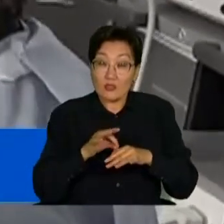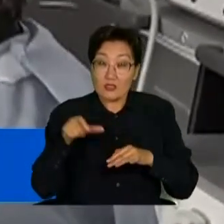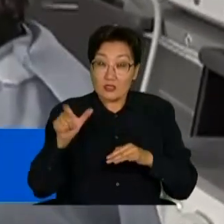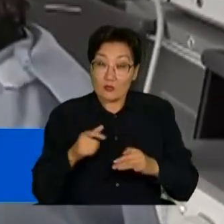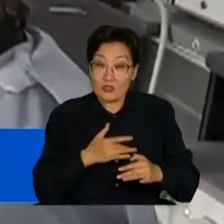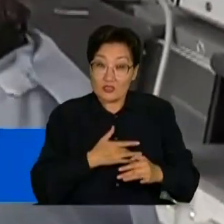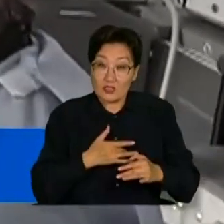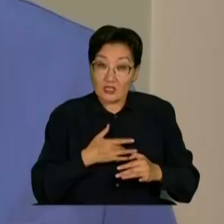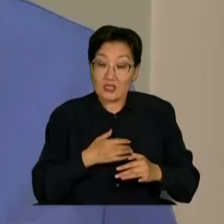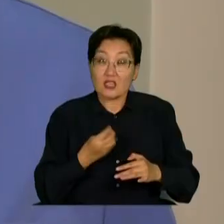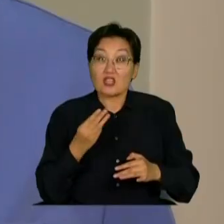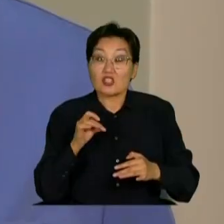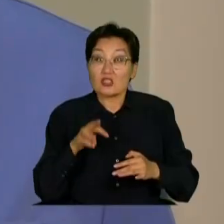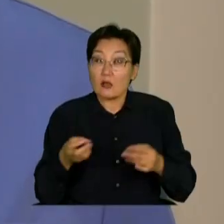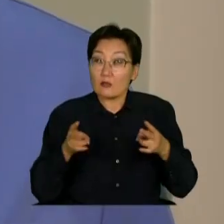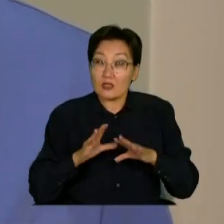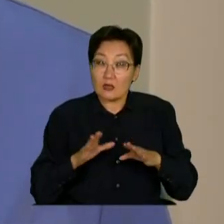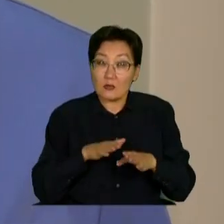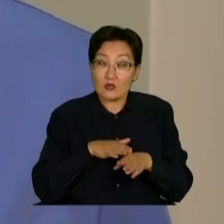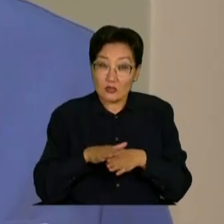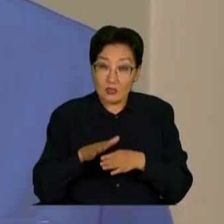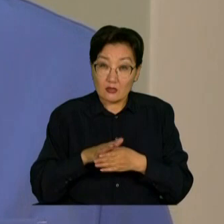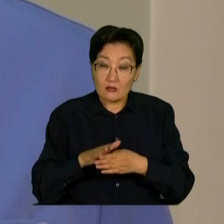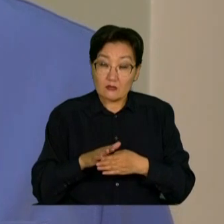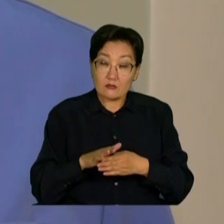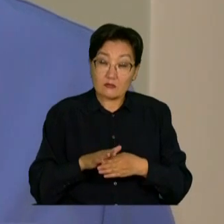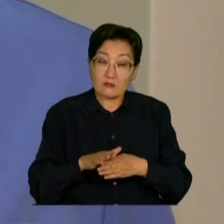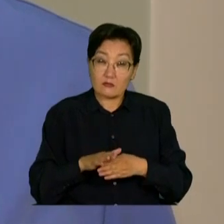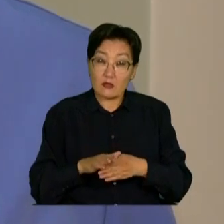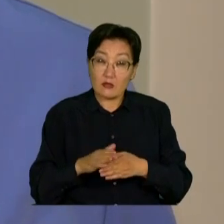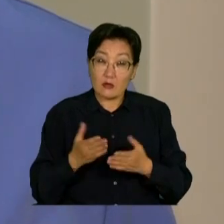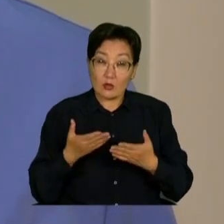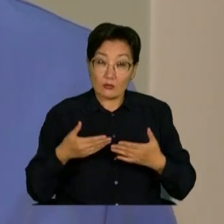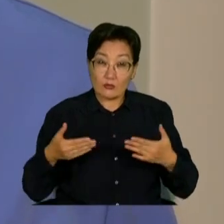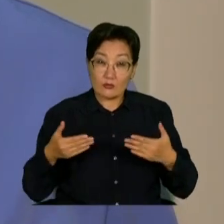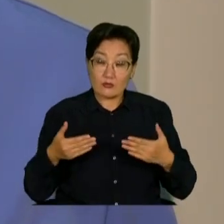тыртық қалдырмай жасап шығады. Салыстырмалы түрде біздің